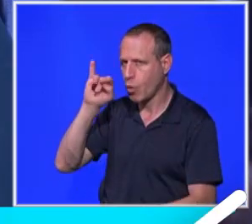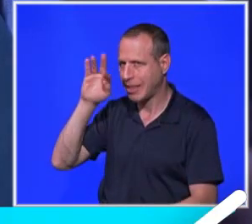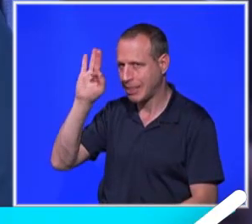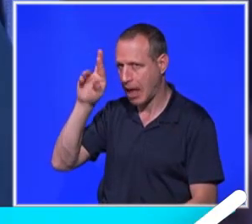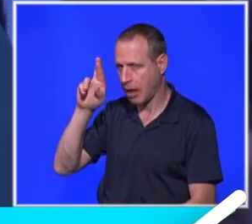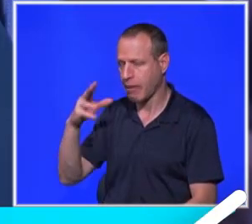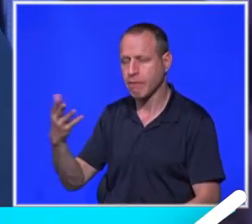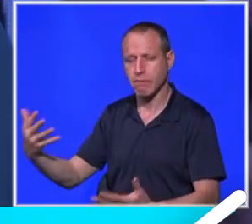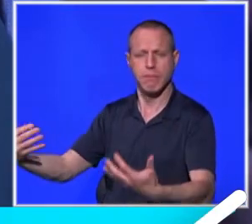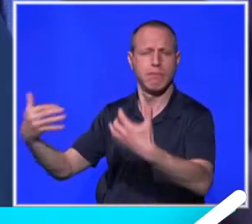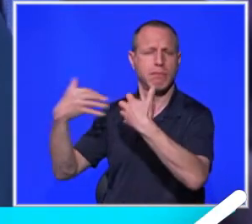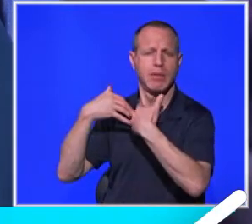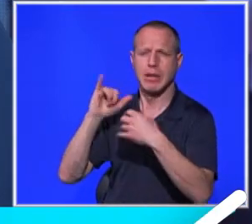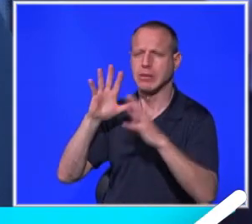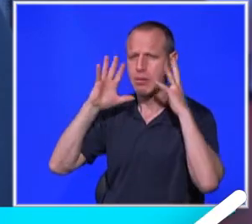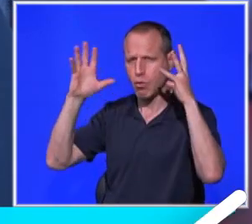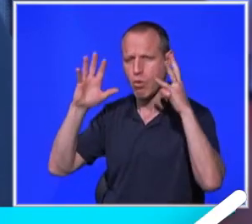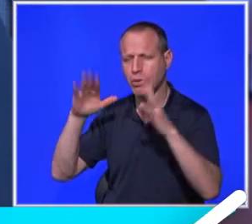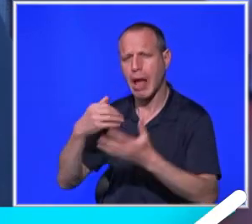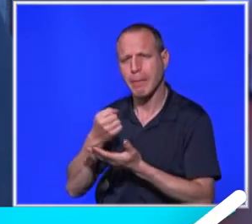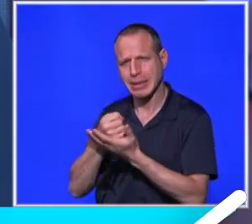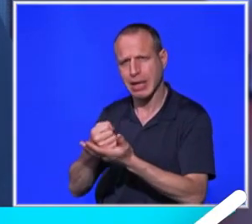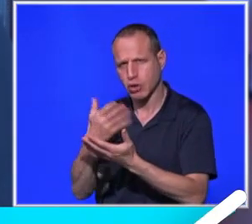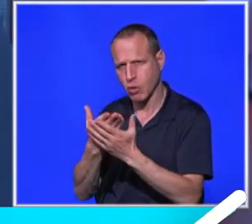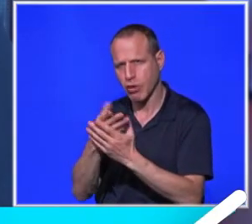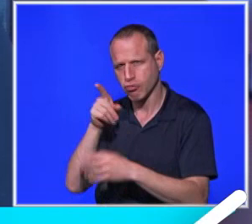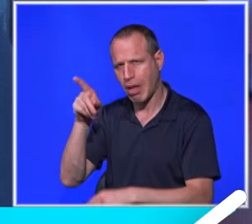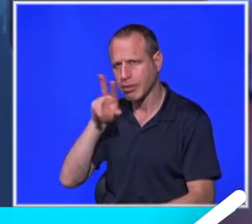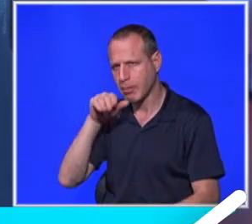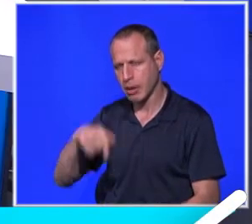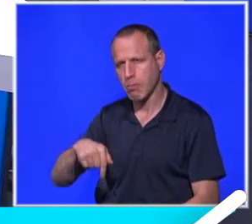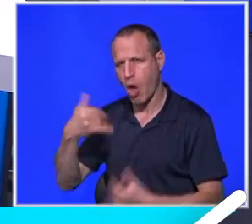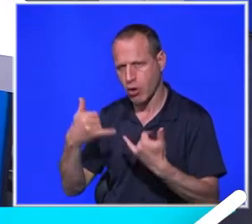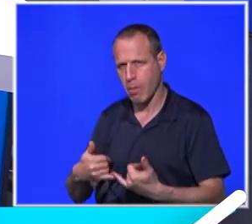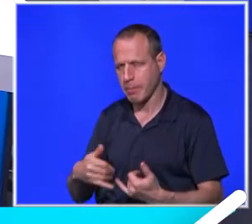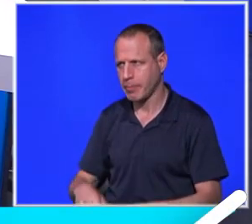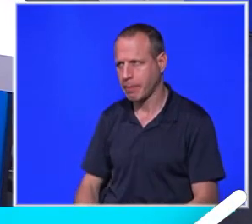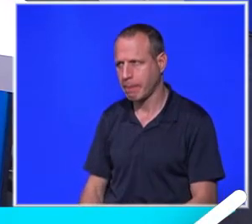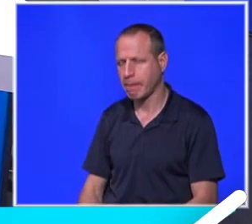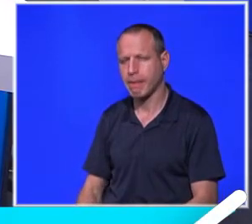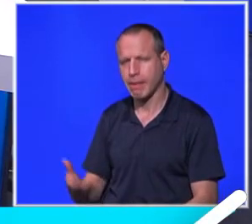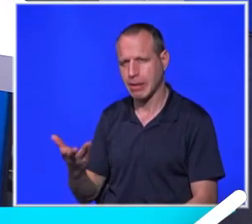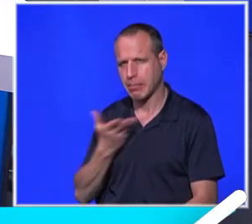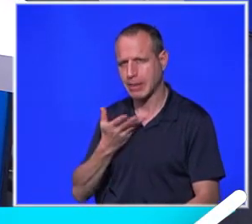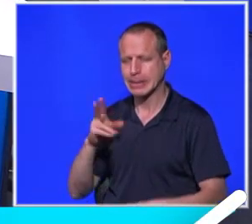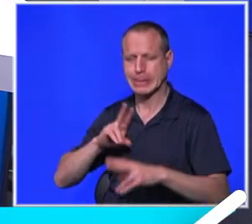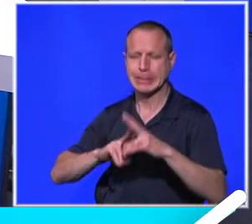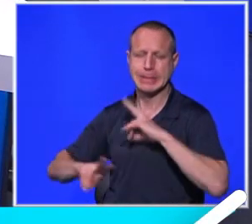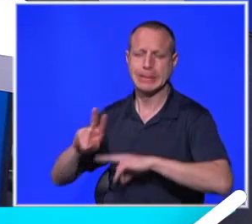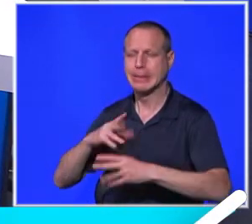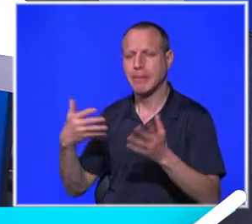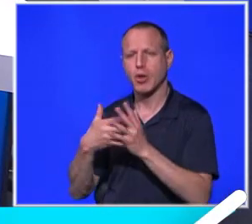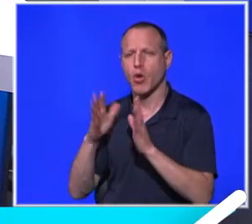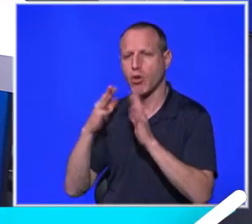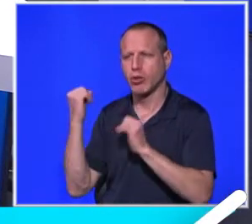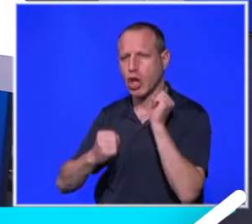איזה מהומות וזה... גם הצגתי את העובדה שאת תדברי פה היום. אז... חטפתי, כן, ביקורת מאוד